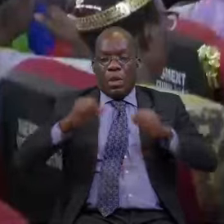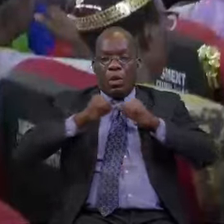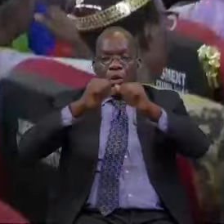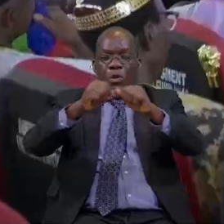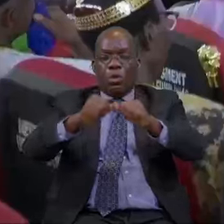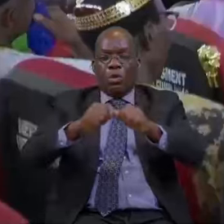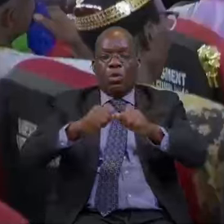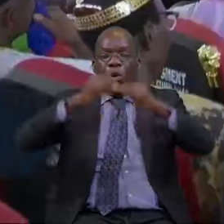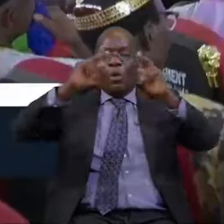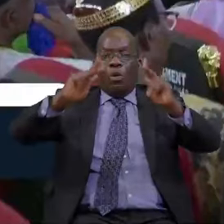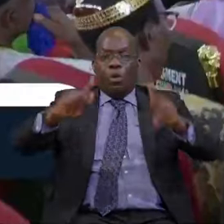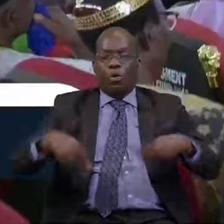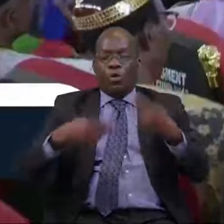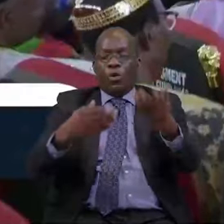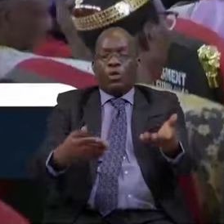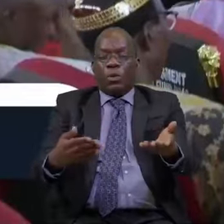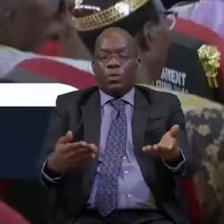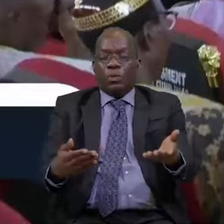provisions récurrentes